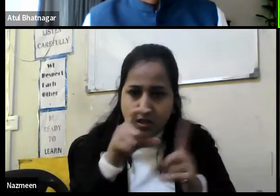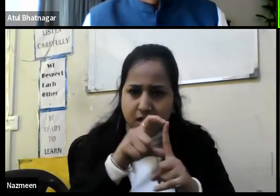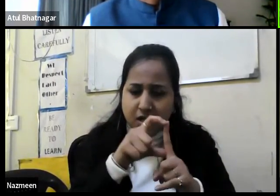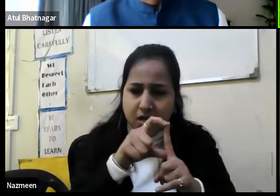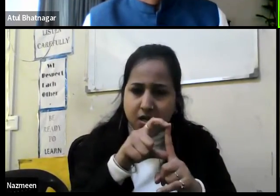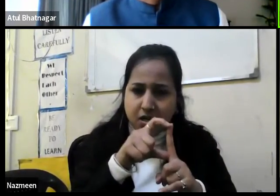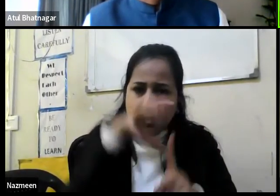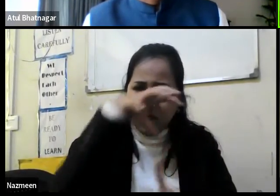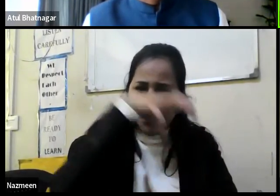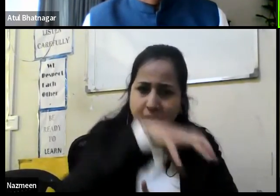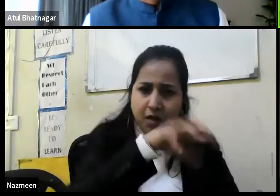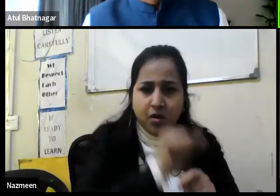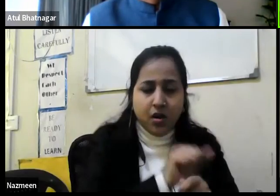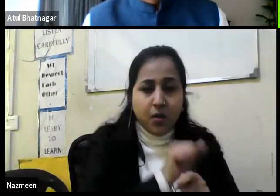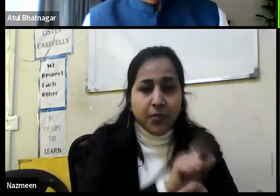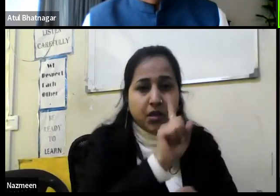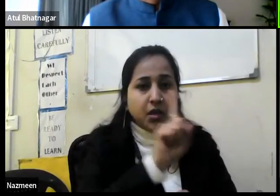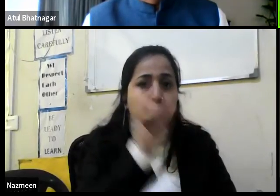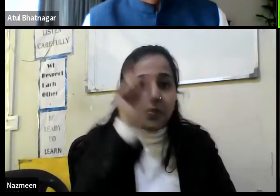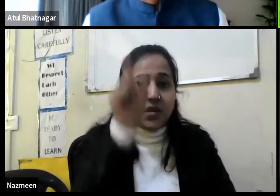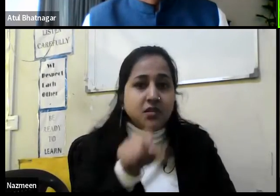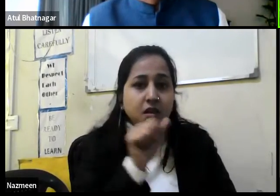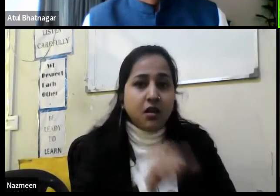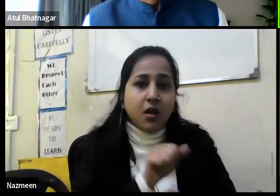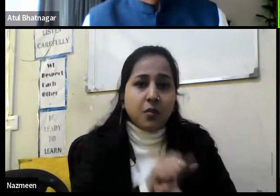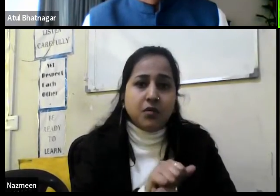या एक बंदे का काम है हमारी कंपनी में।